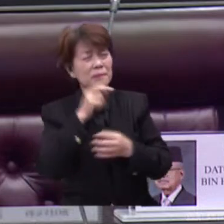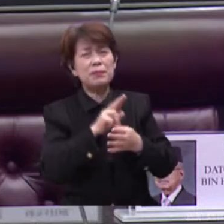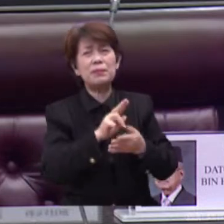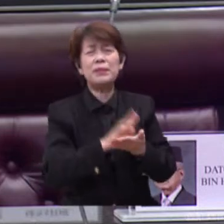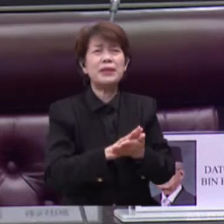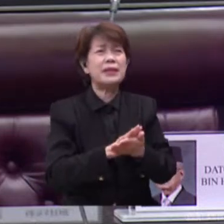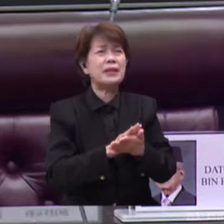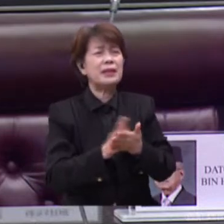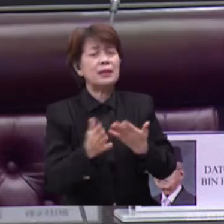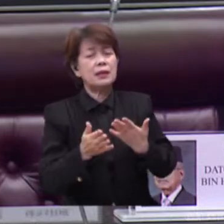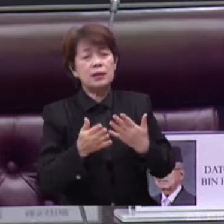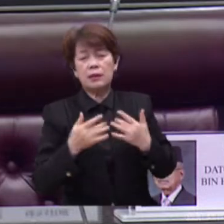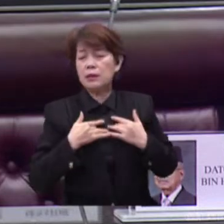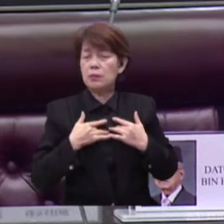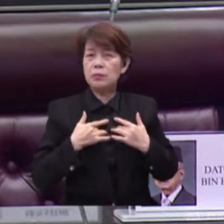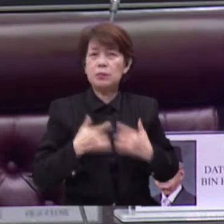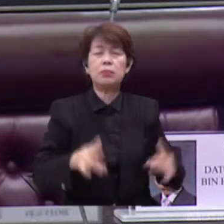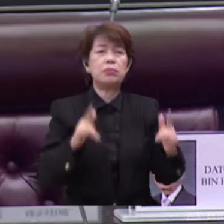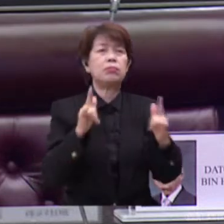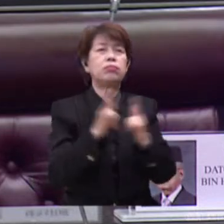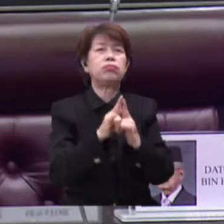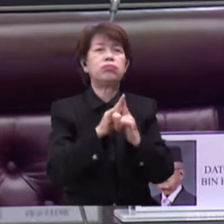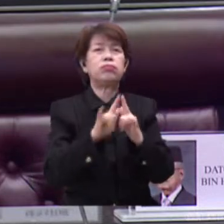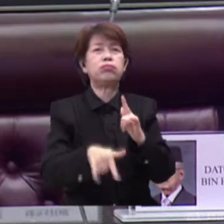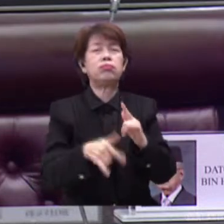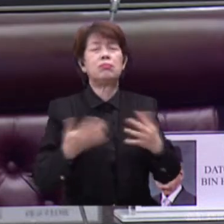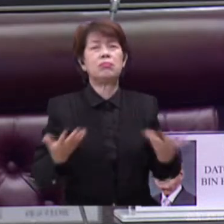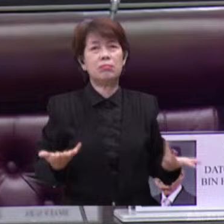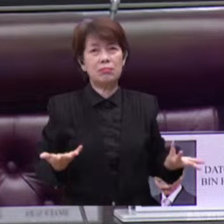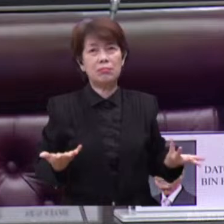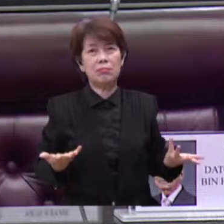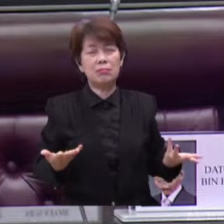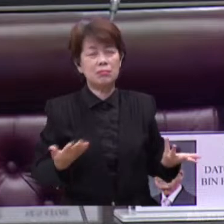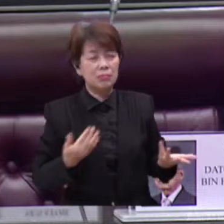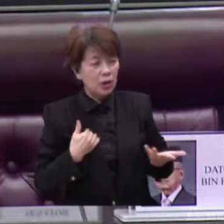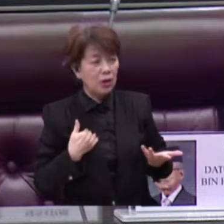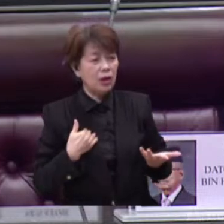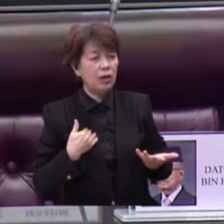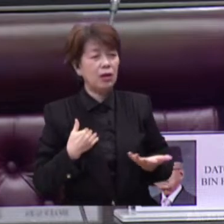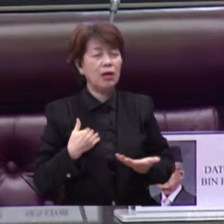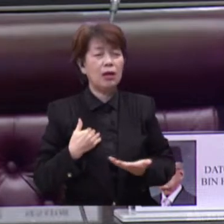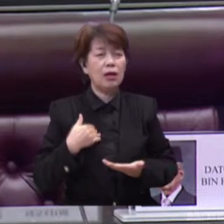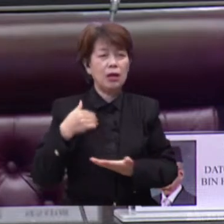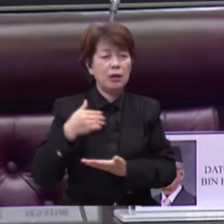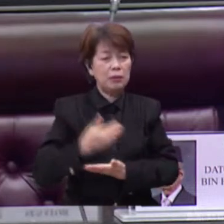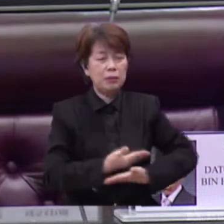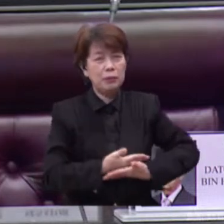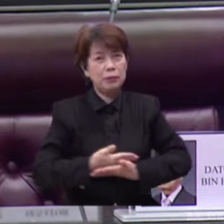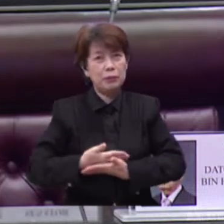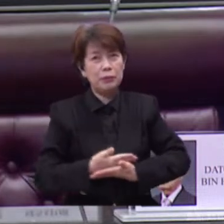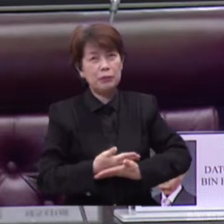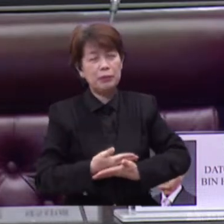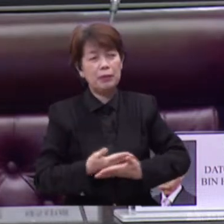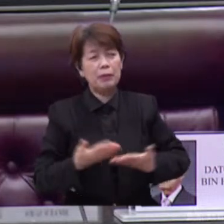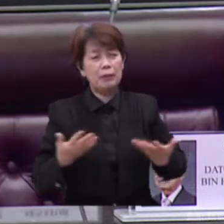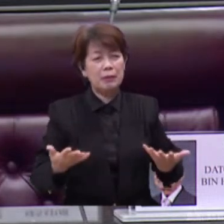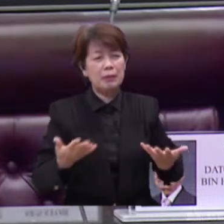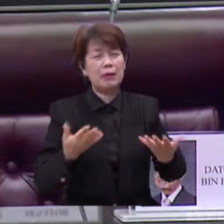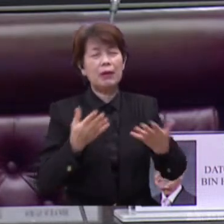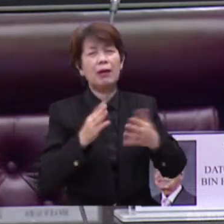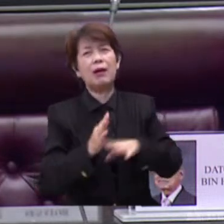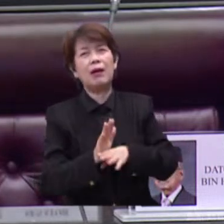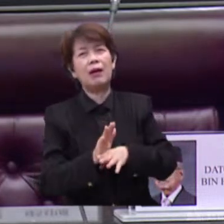karena dia putus cinta bahkan bunuh diri karena ada Putus Cinta Ada seorang dokter Apakah kulit terkena dalam negara